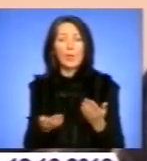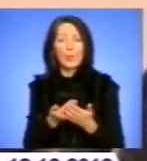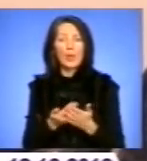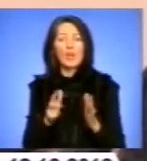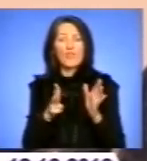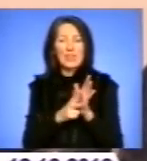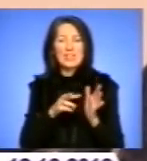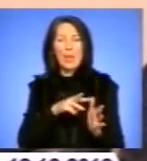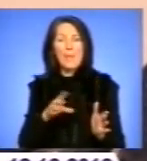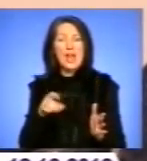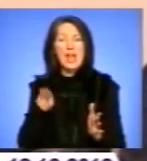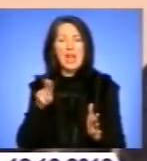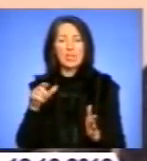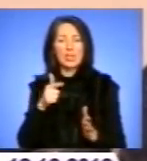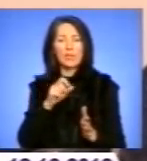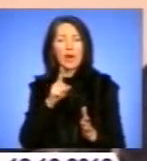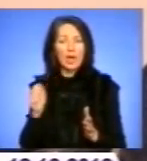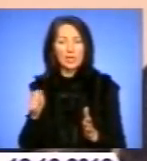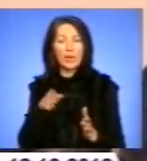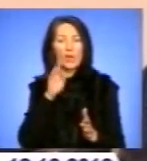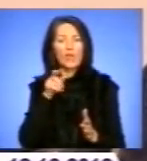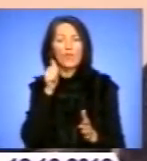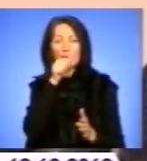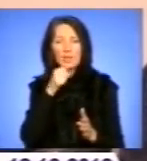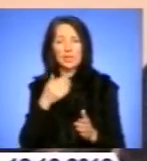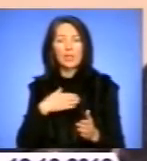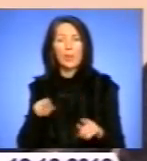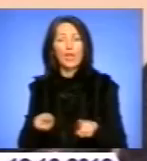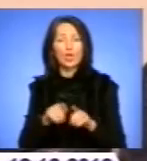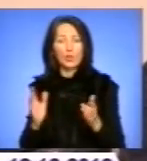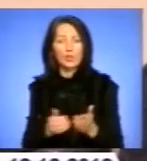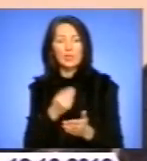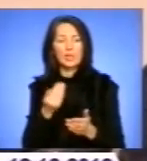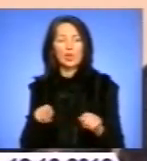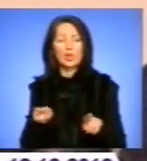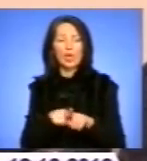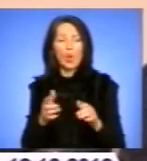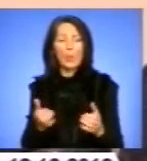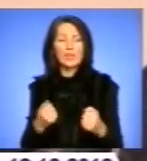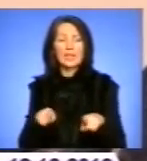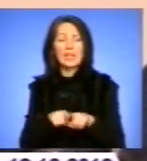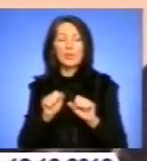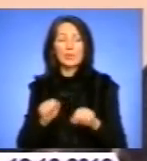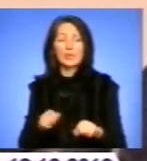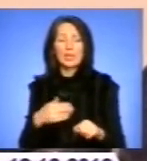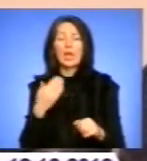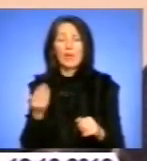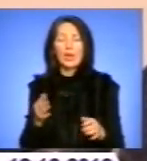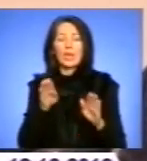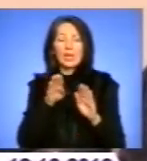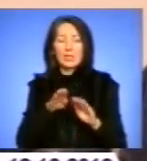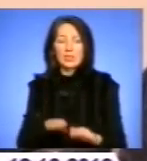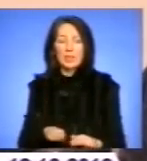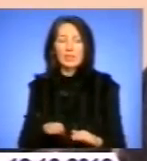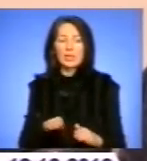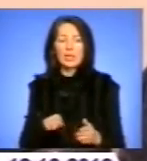год, нам тоже удастся тогда получить такое же возможности, как и вы, и снизить цену для